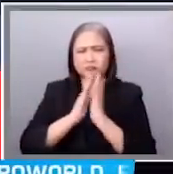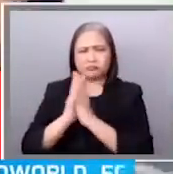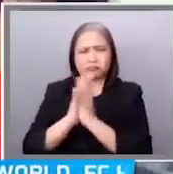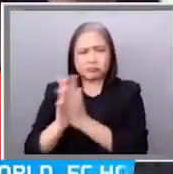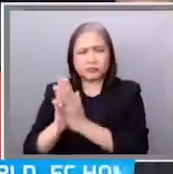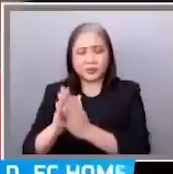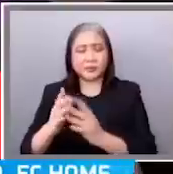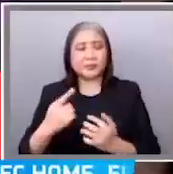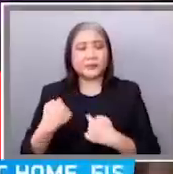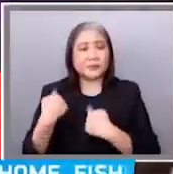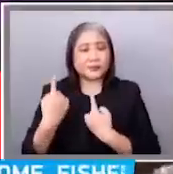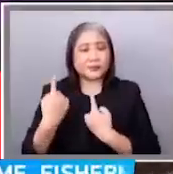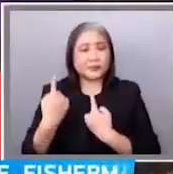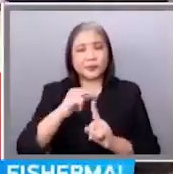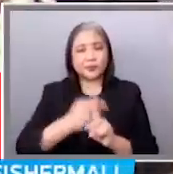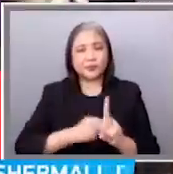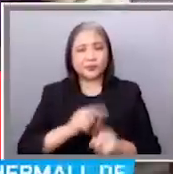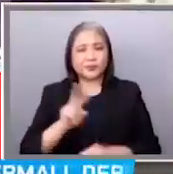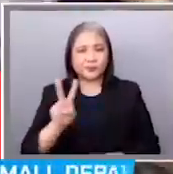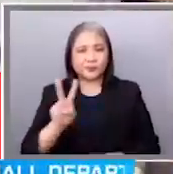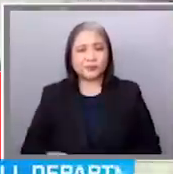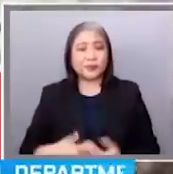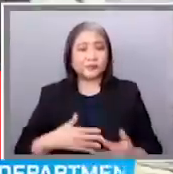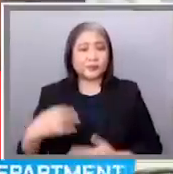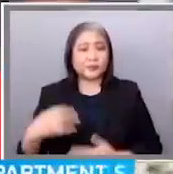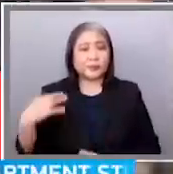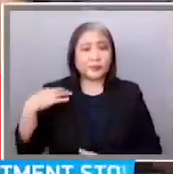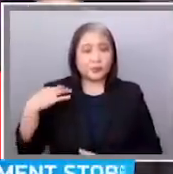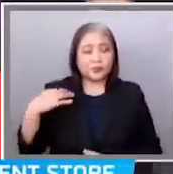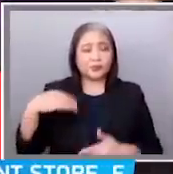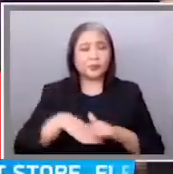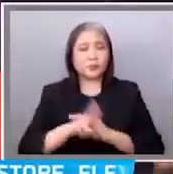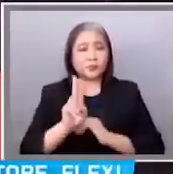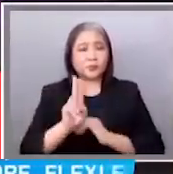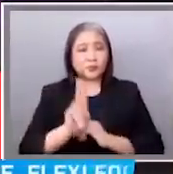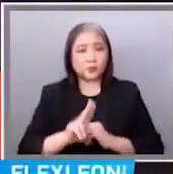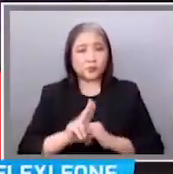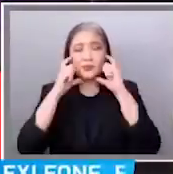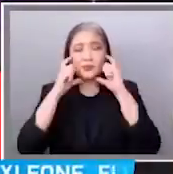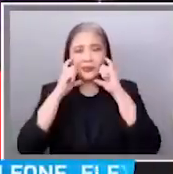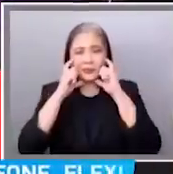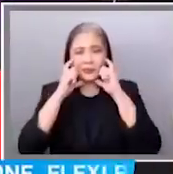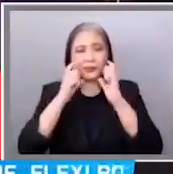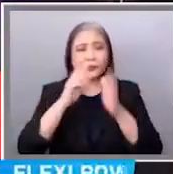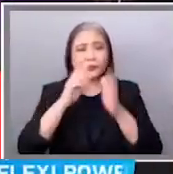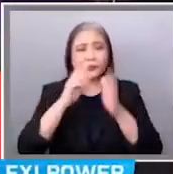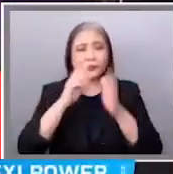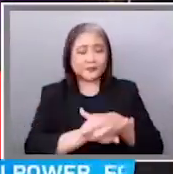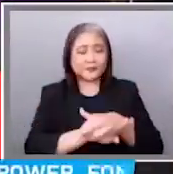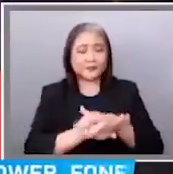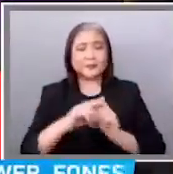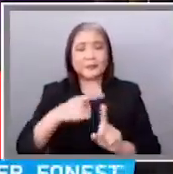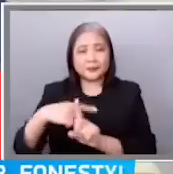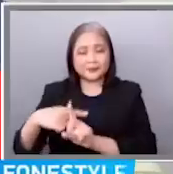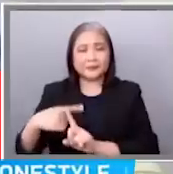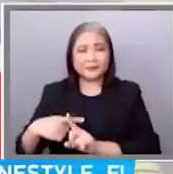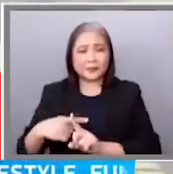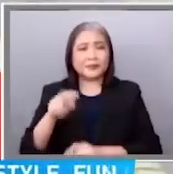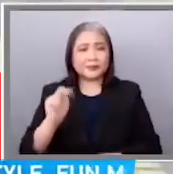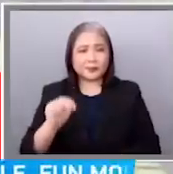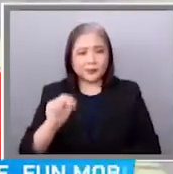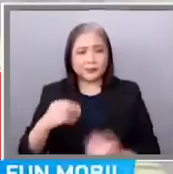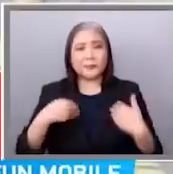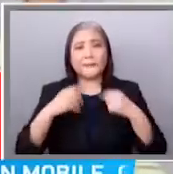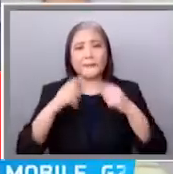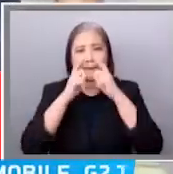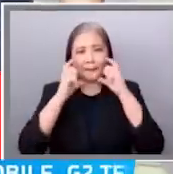November 2. Kahit voluntary na ang pagsusuot ng mask, lahat ng papasok sa sementeryo kailangang nakamask. Sa araw